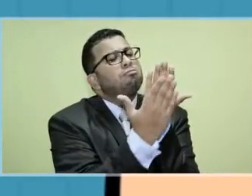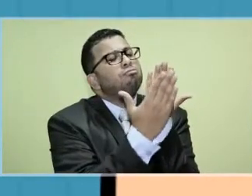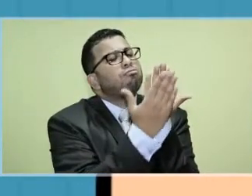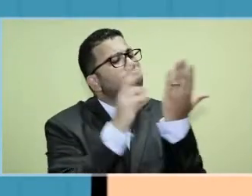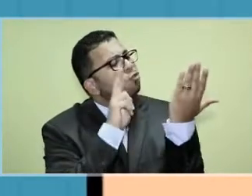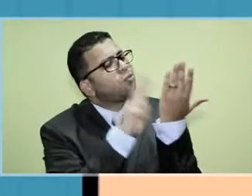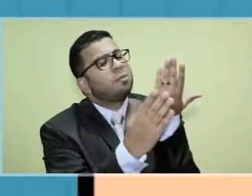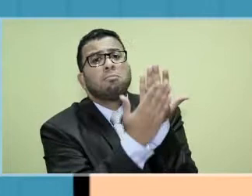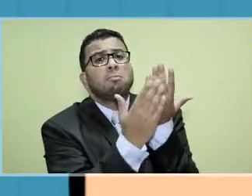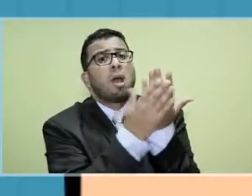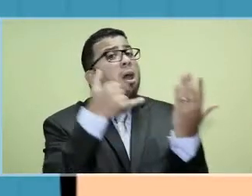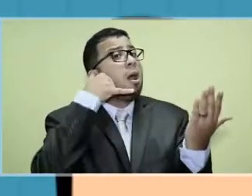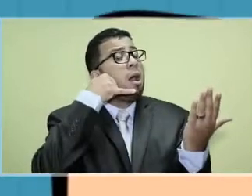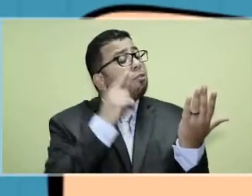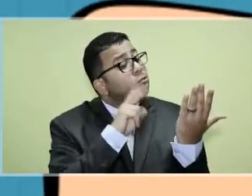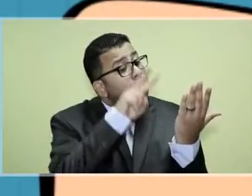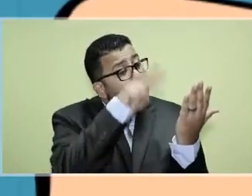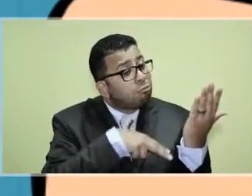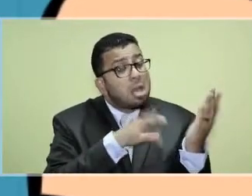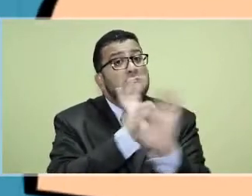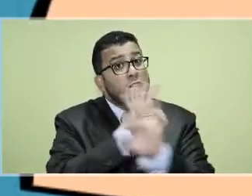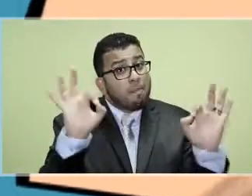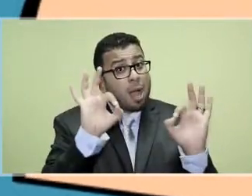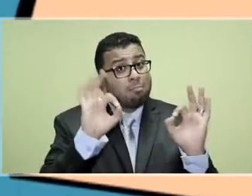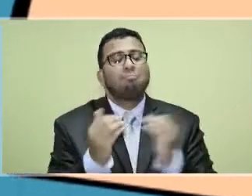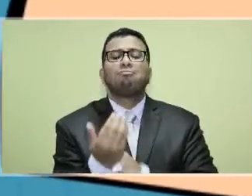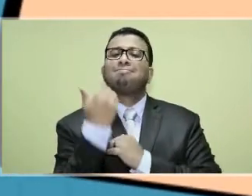تحققها على هاتفك قبل البدء بتقديم الطلب.